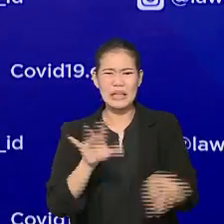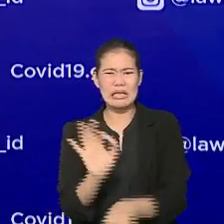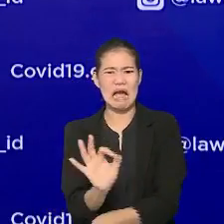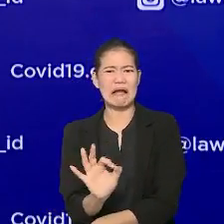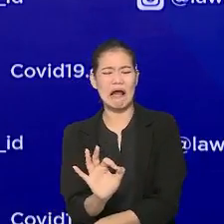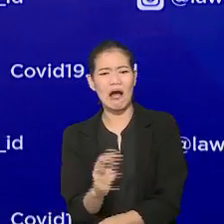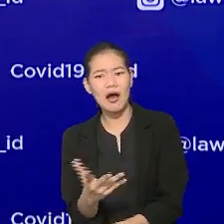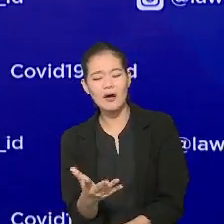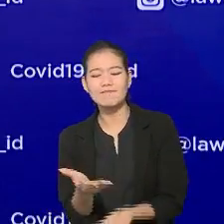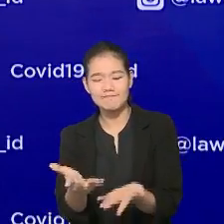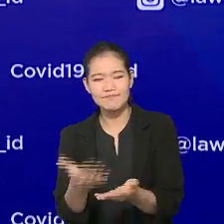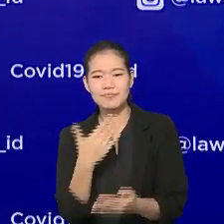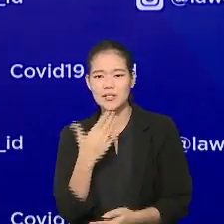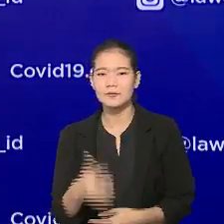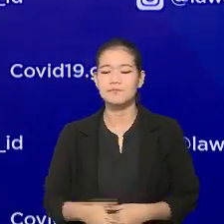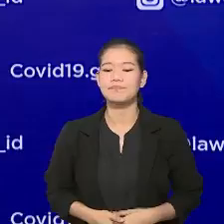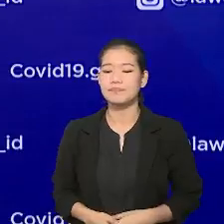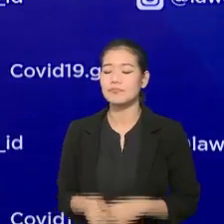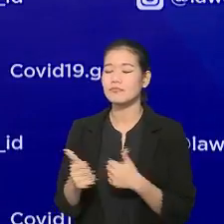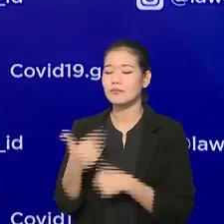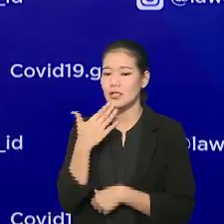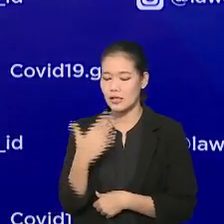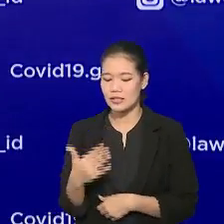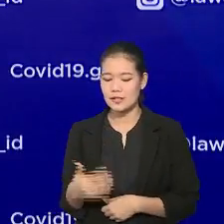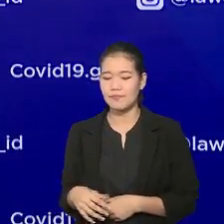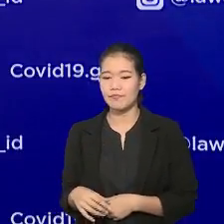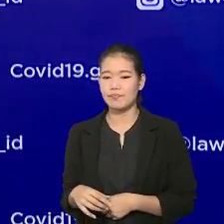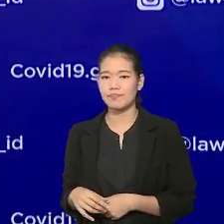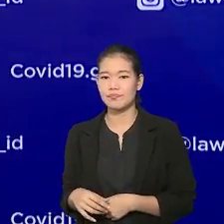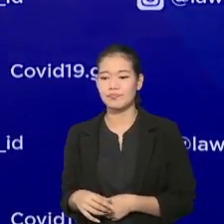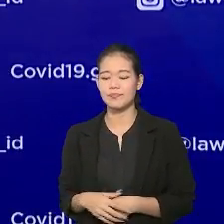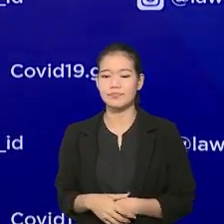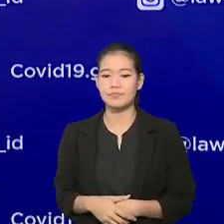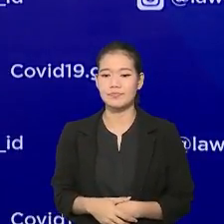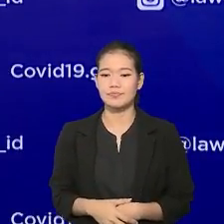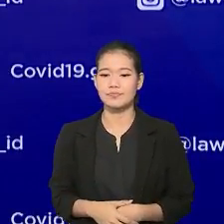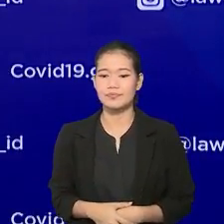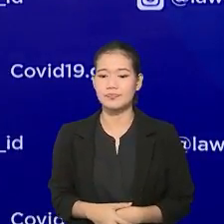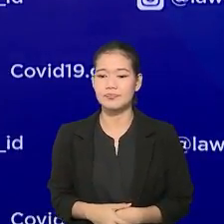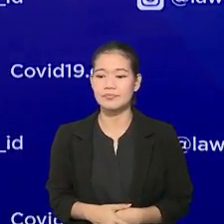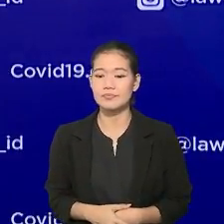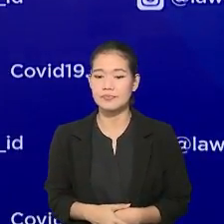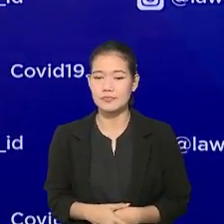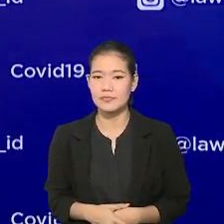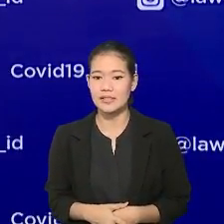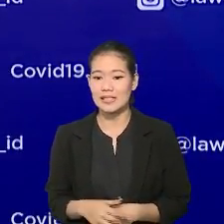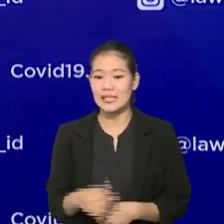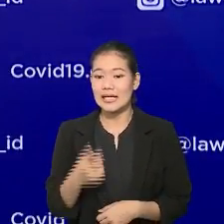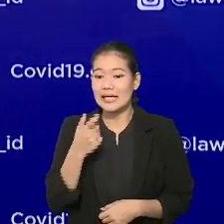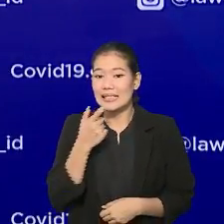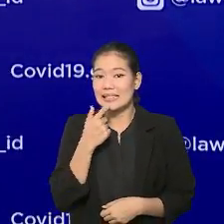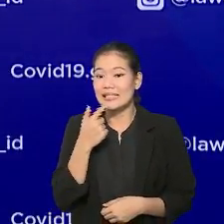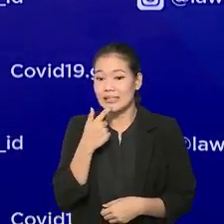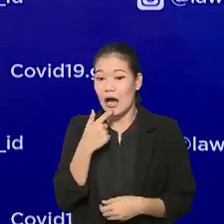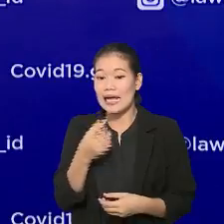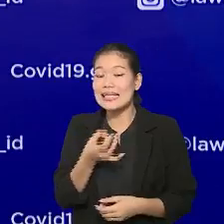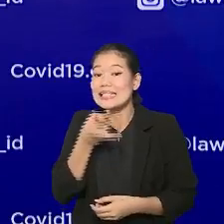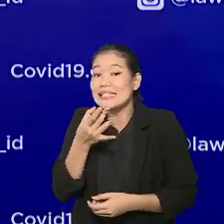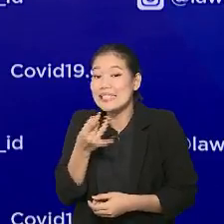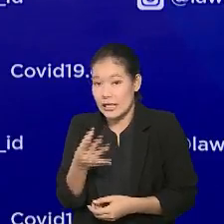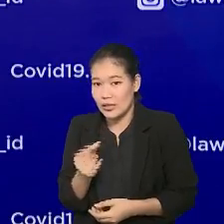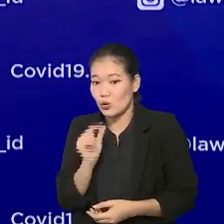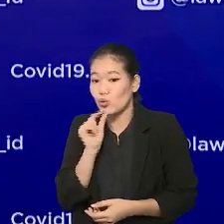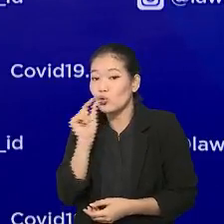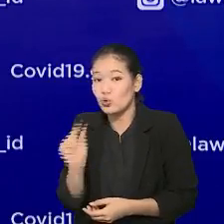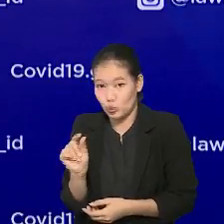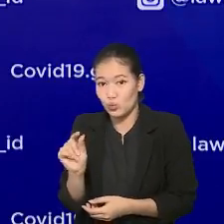memilih-milih jabatan? Terima kasih. Terima kasih kepada IDN Times. Pemberian diskresi berupa